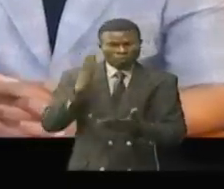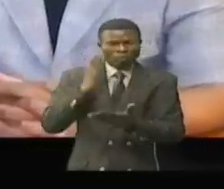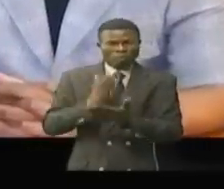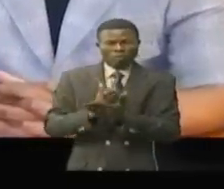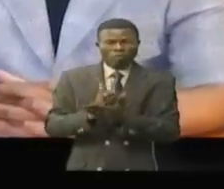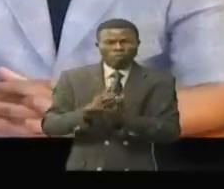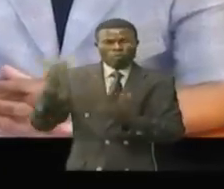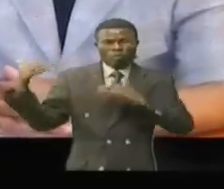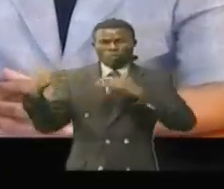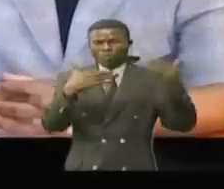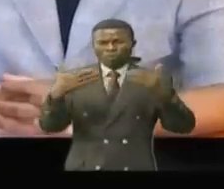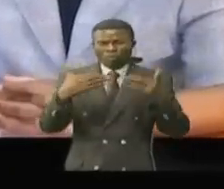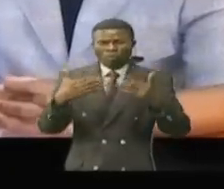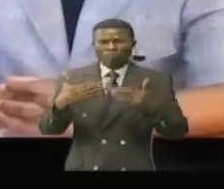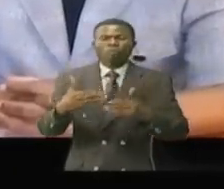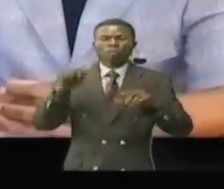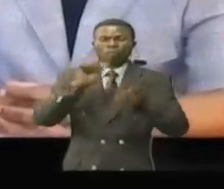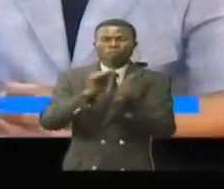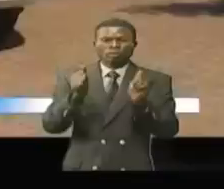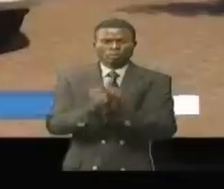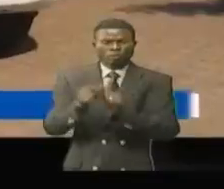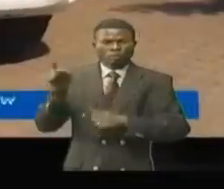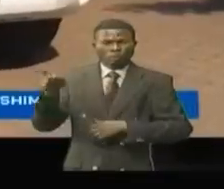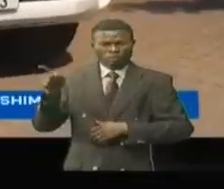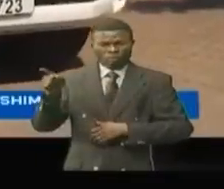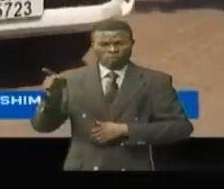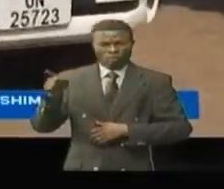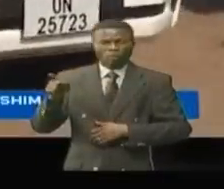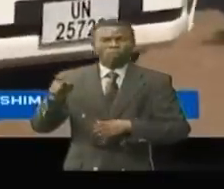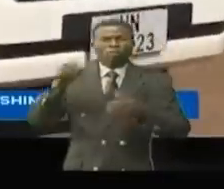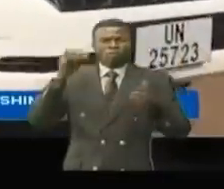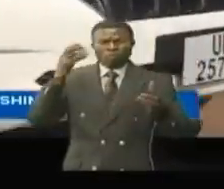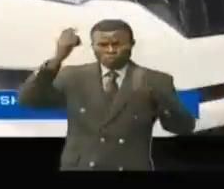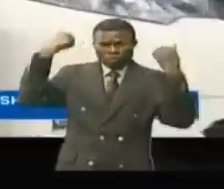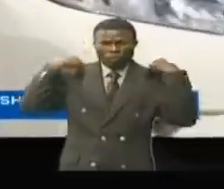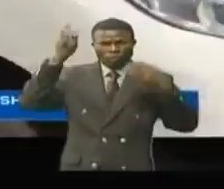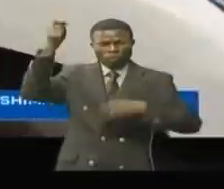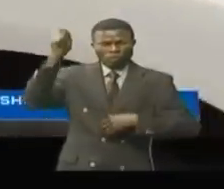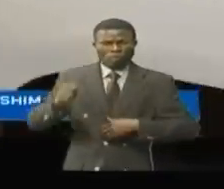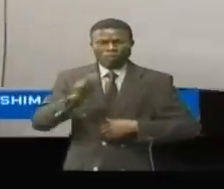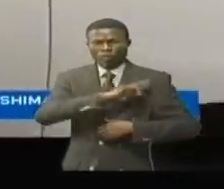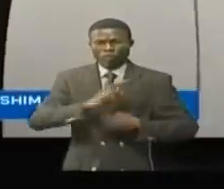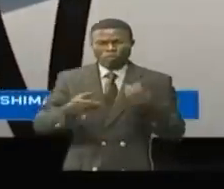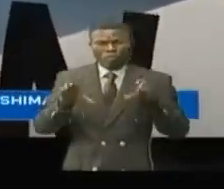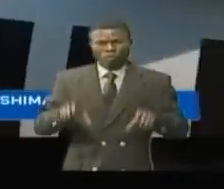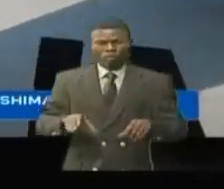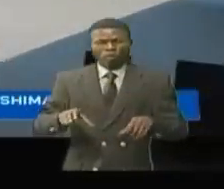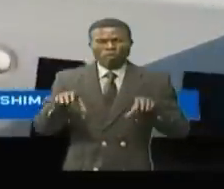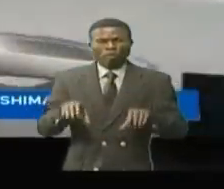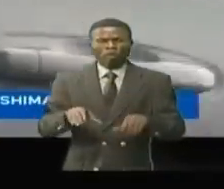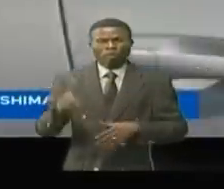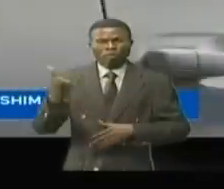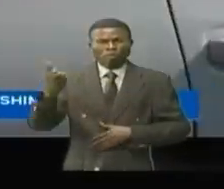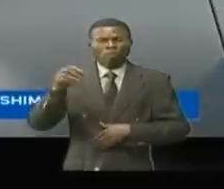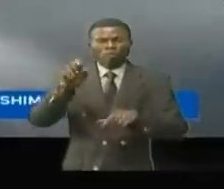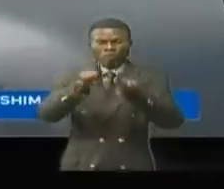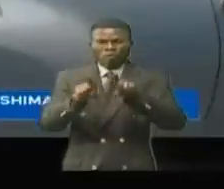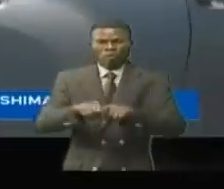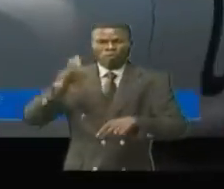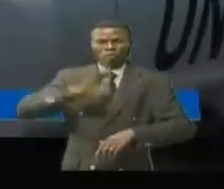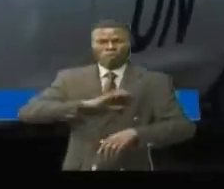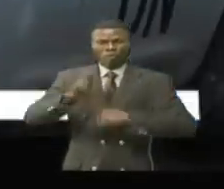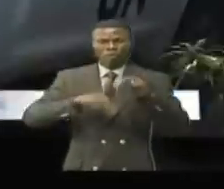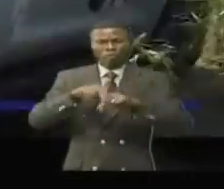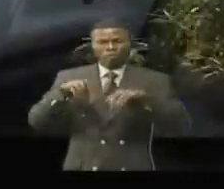la guerre et la reprise de la cité de Bounagana, vœu du commandant suprême des forces armées de la République et de la police nationale